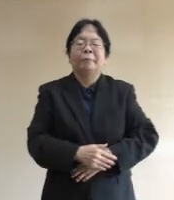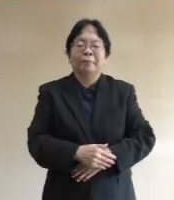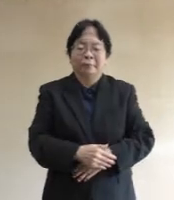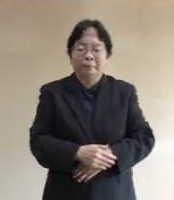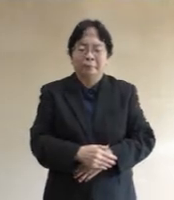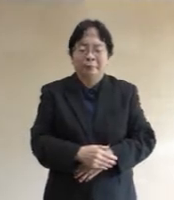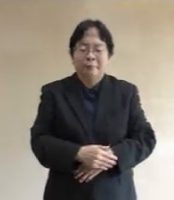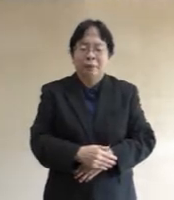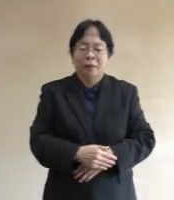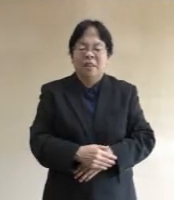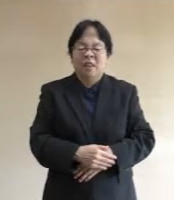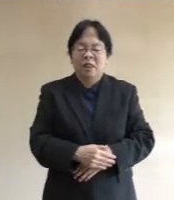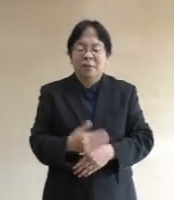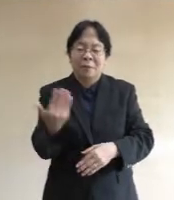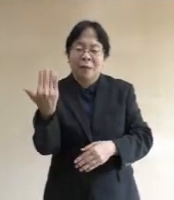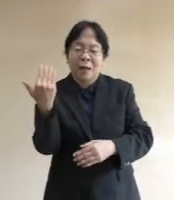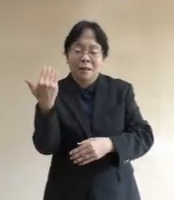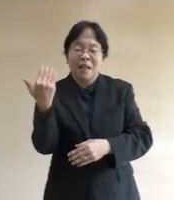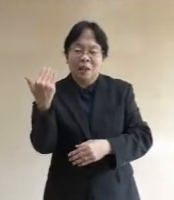します。